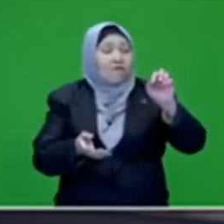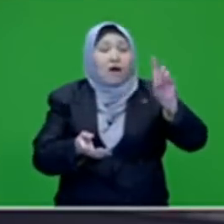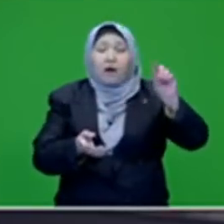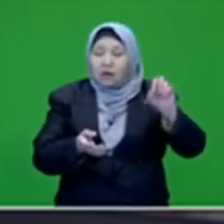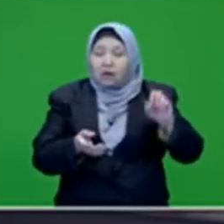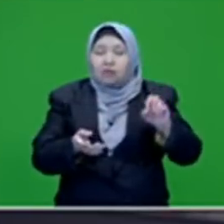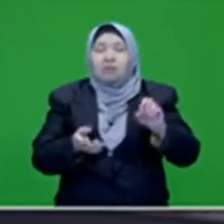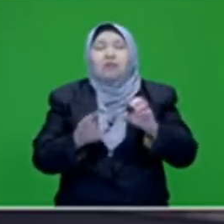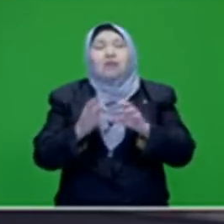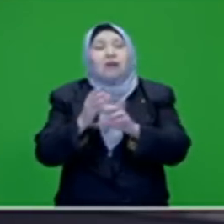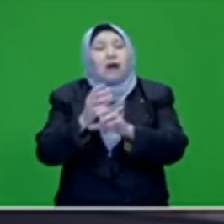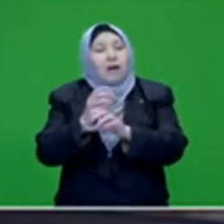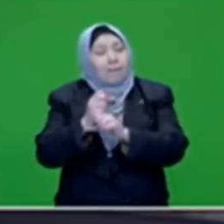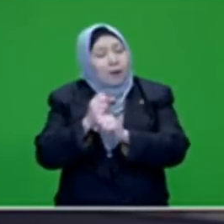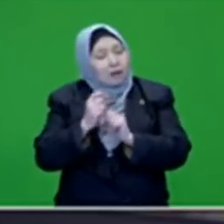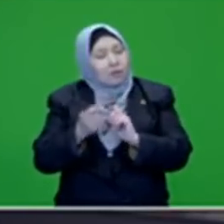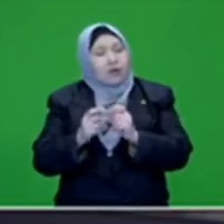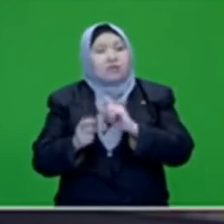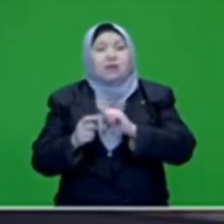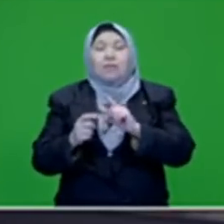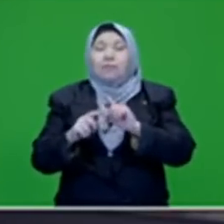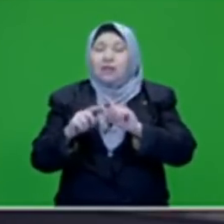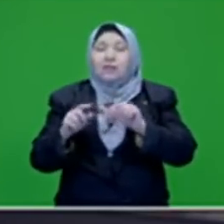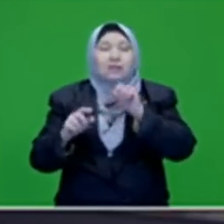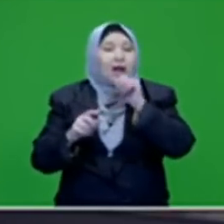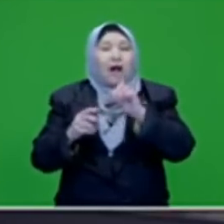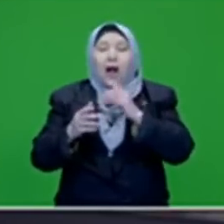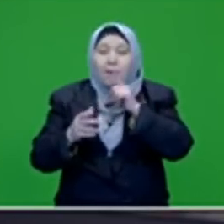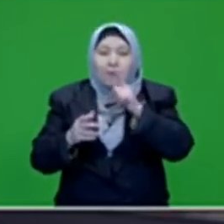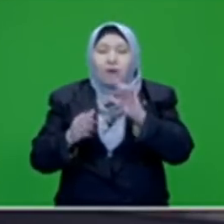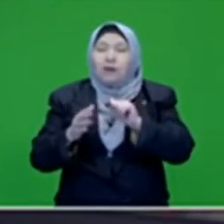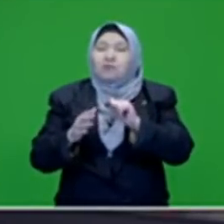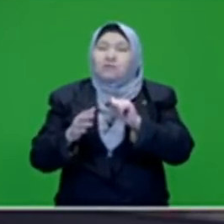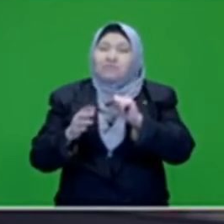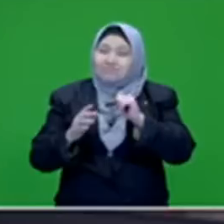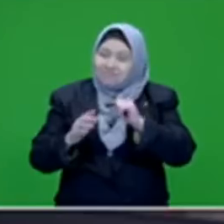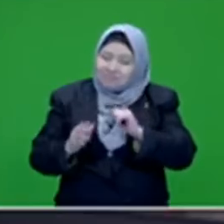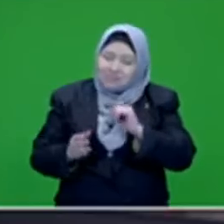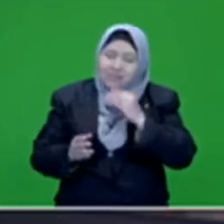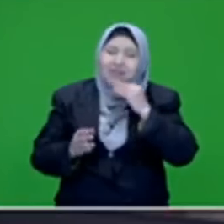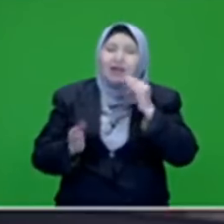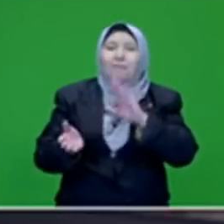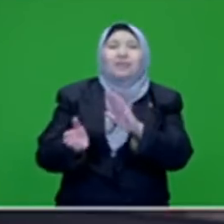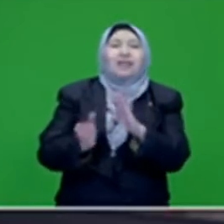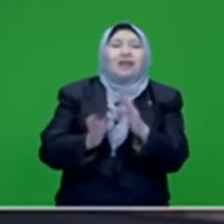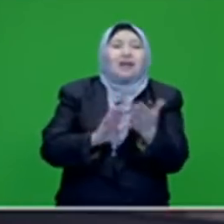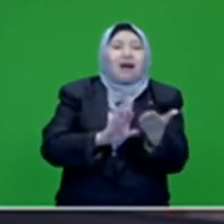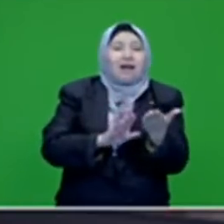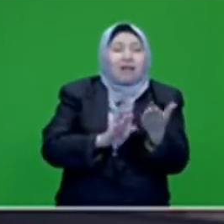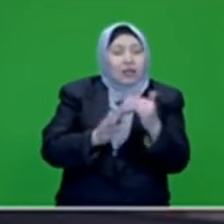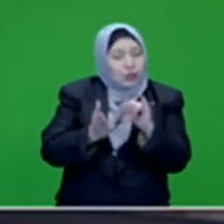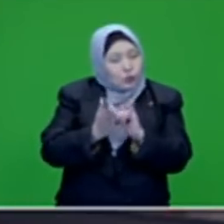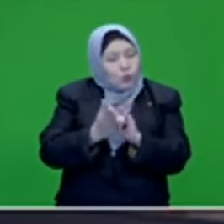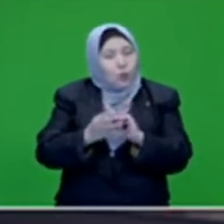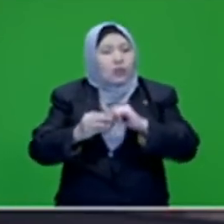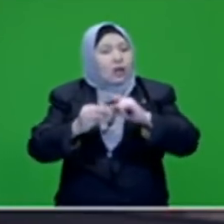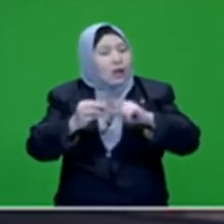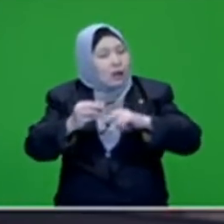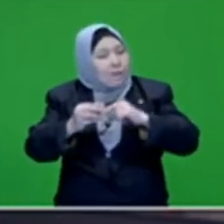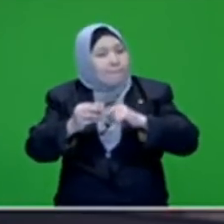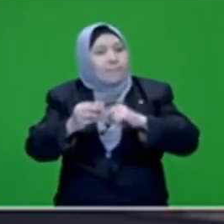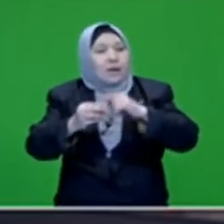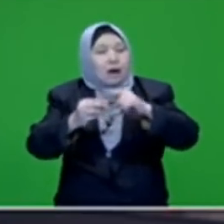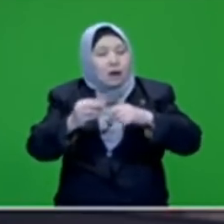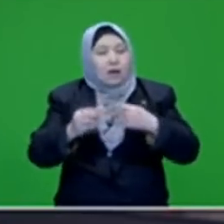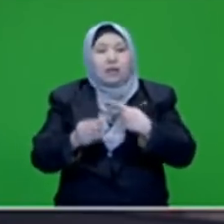sempat dapat dan tidak lama kemudian dipanggil oleh Allah Subhanahu Wa Taala. Ini adalah perkara-perkara yang kita selalu